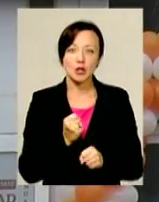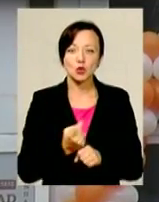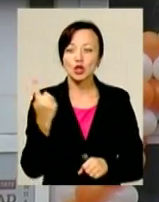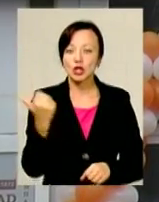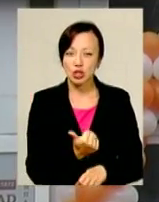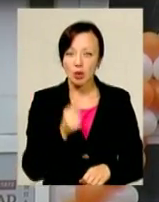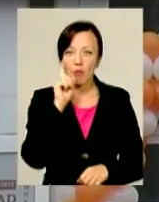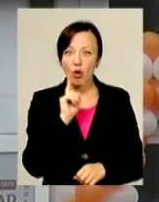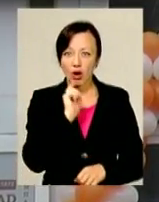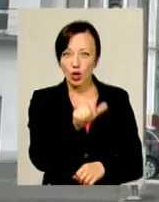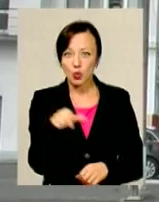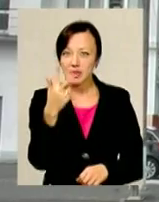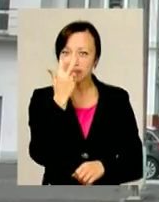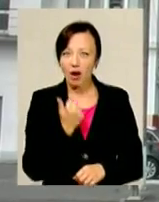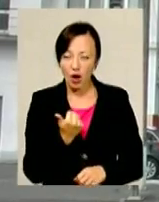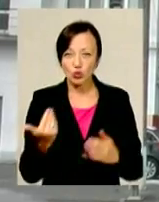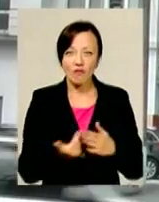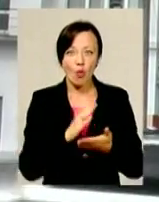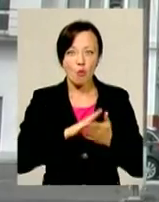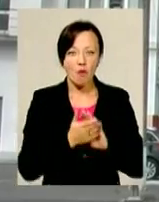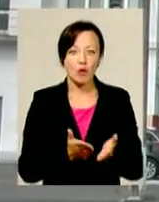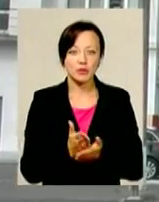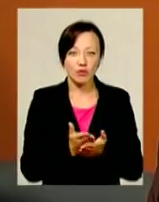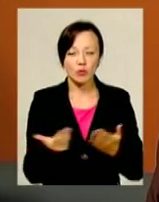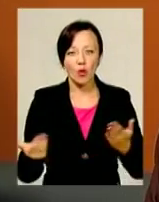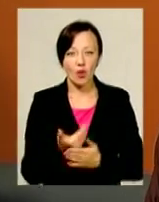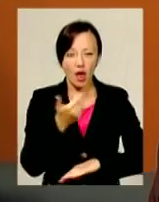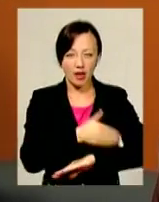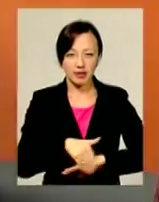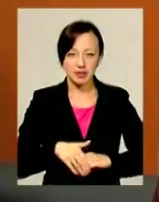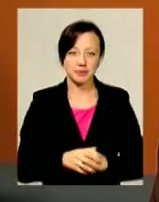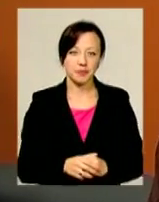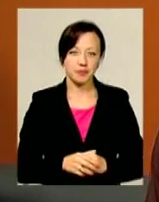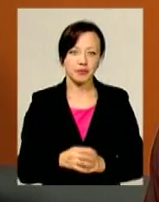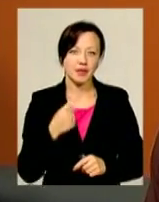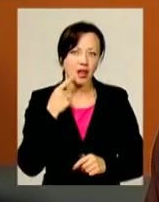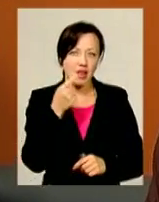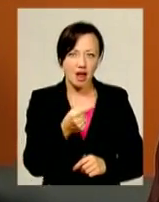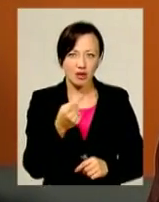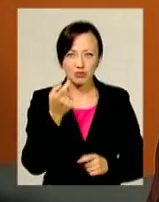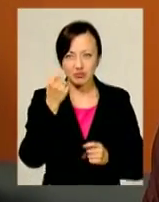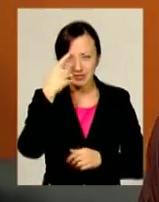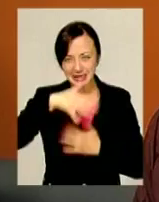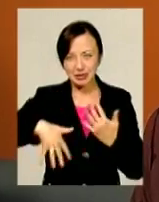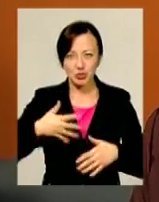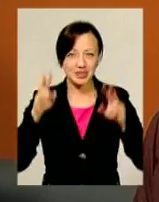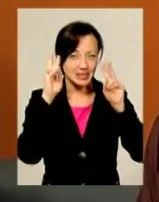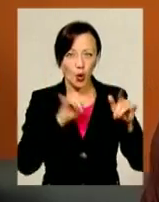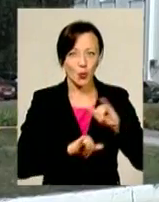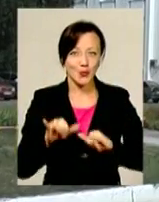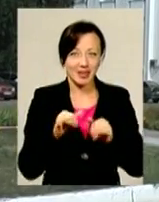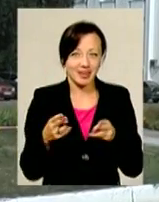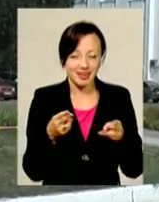що звикають до нових умов обслуговування і до нової адреси. Далеко, я ось зараз їхала і заблудилася, і не знаю, куди